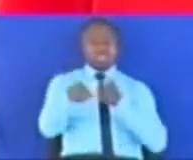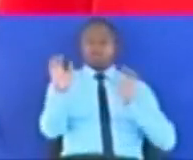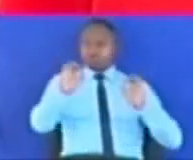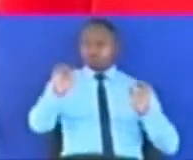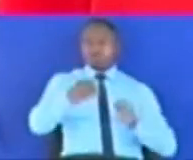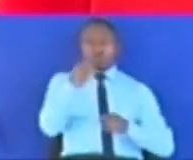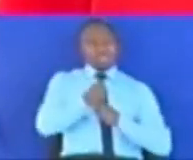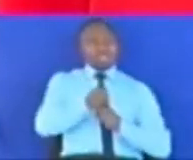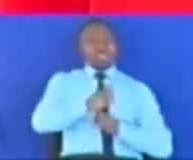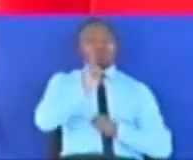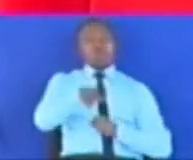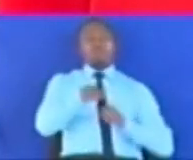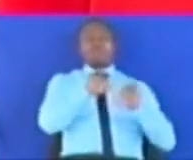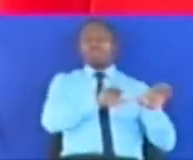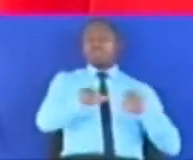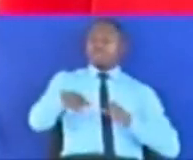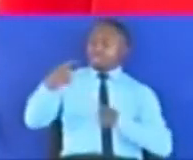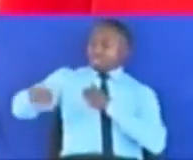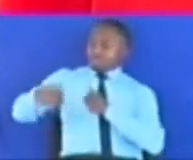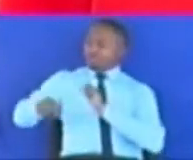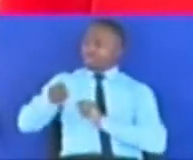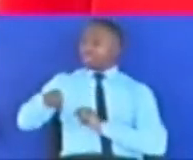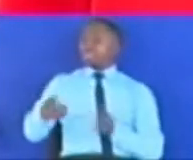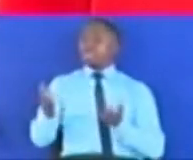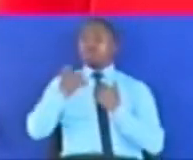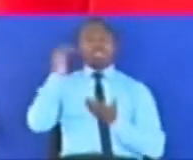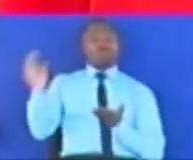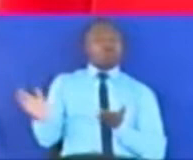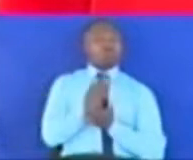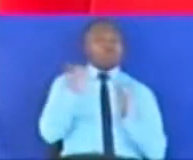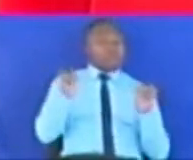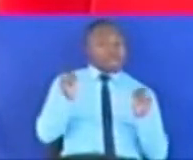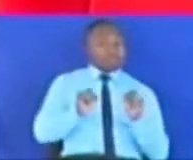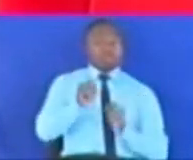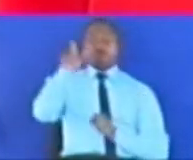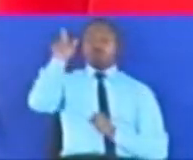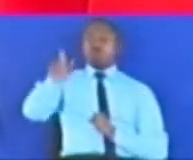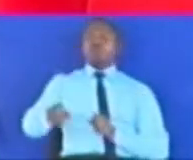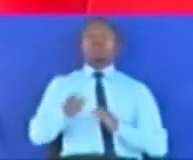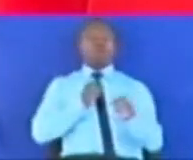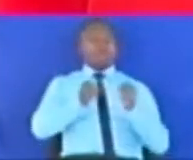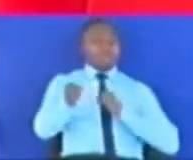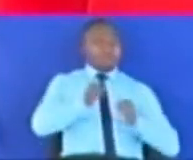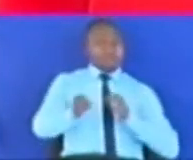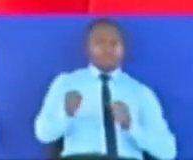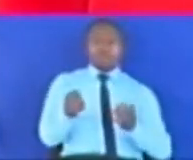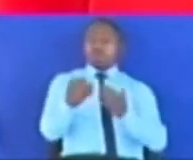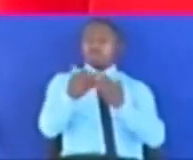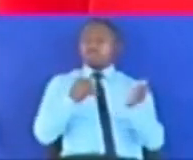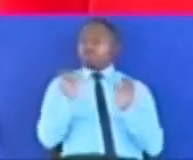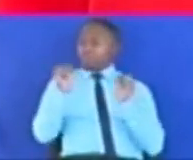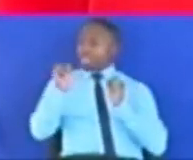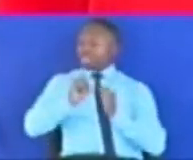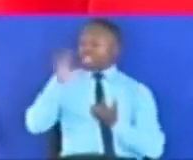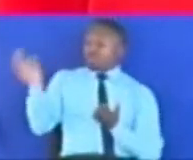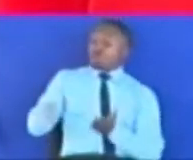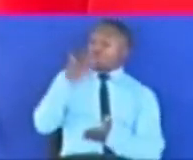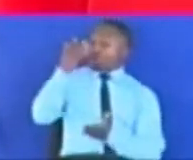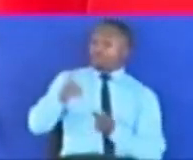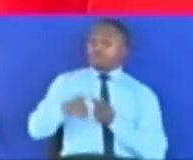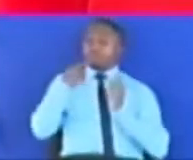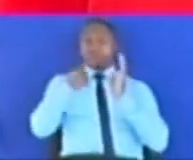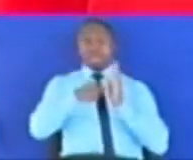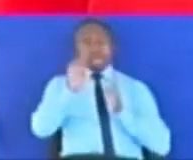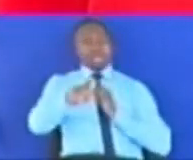wafanyakazi wanazunguka zunguka kiwanda ambacho kingeondoa malaria. Kuna watu wanapambana nacho kwa sababu malaria ikiondoka, maana